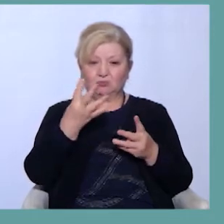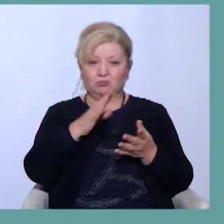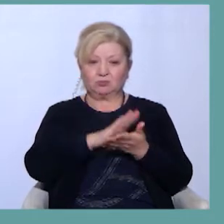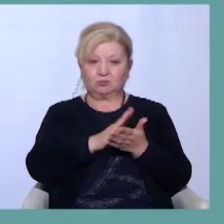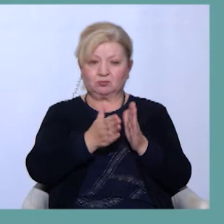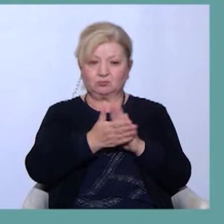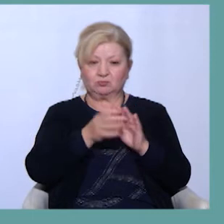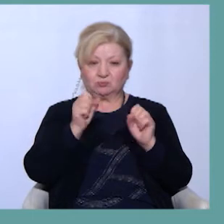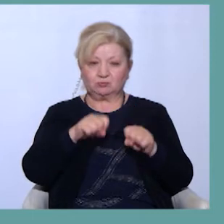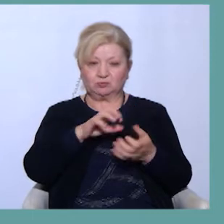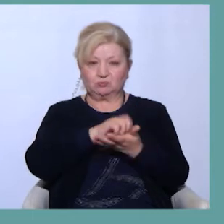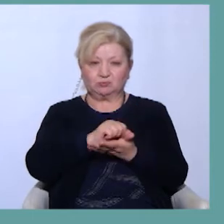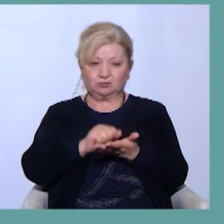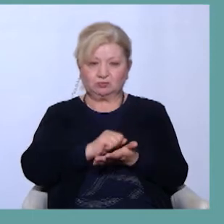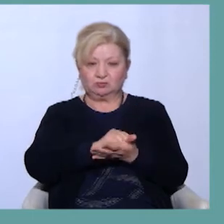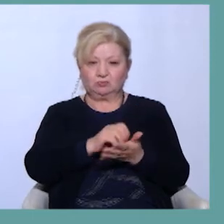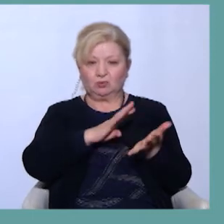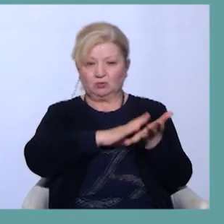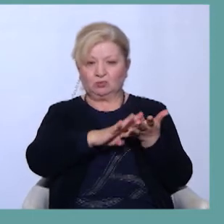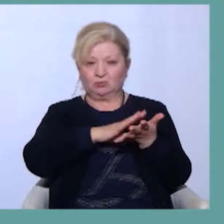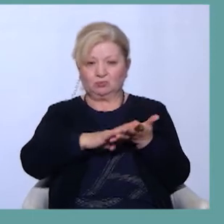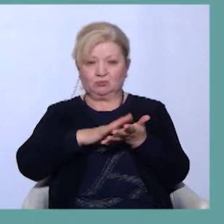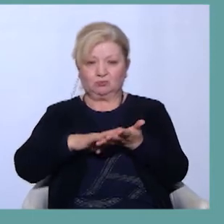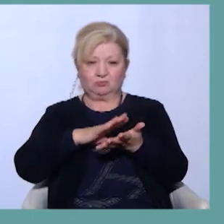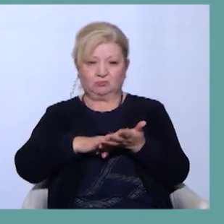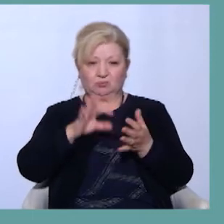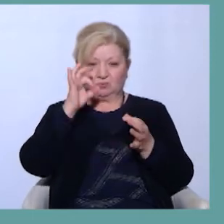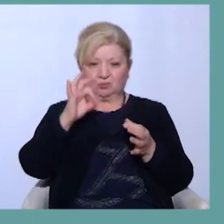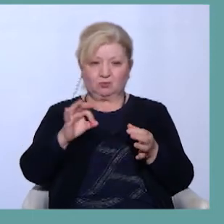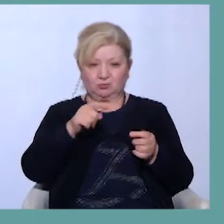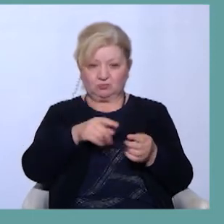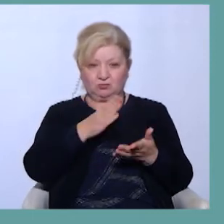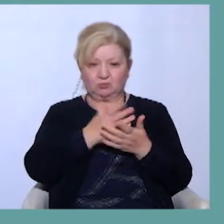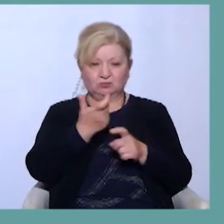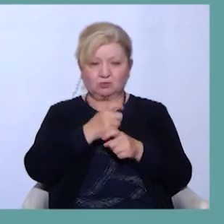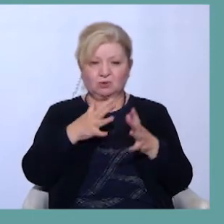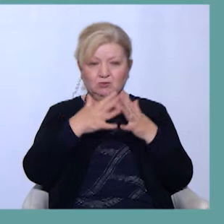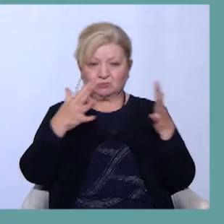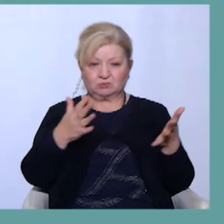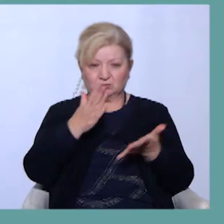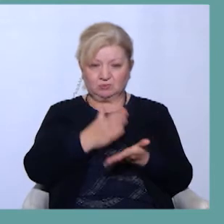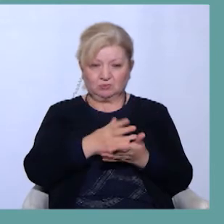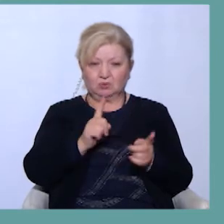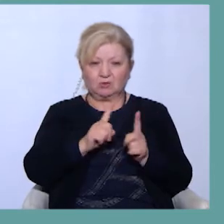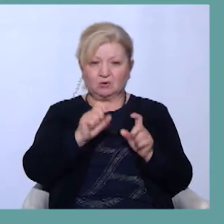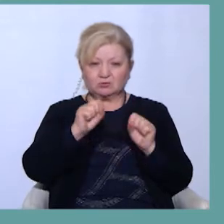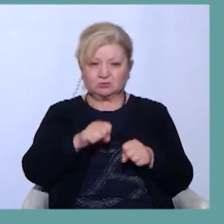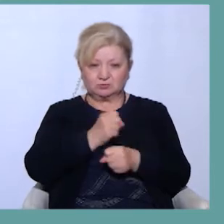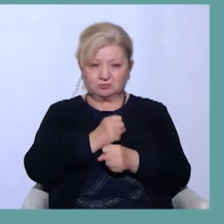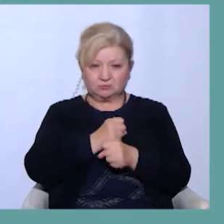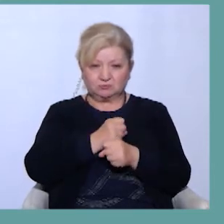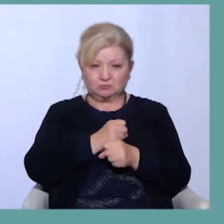4 მდგომარეობის დაკავება შეუძლია. ანუ 90-90 გრადუსის ბიჯია, ეს ძალიან დიდია.